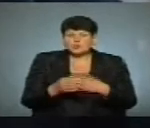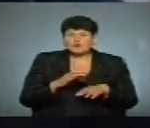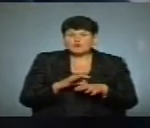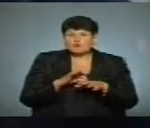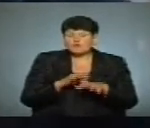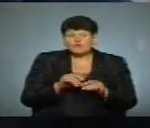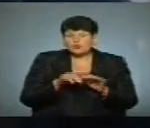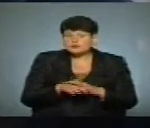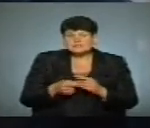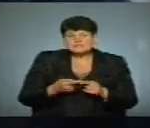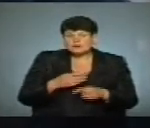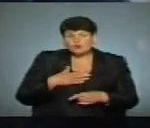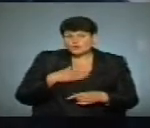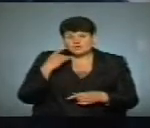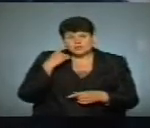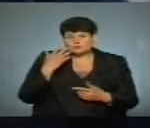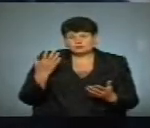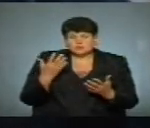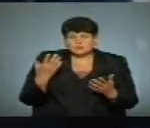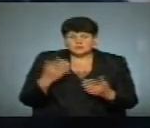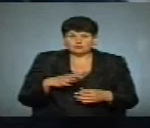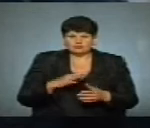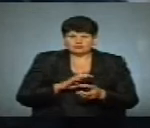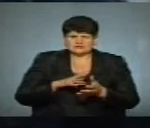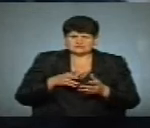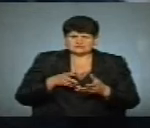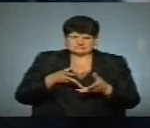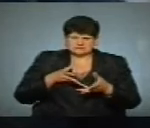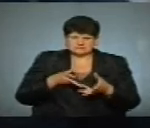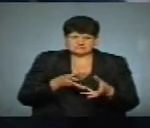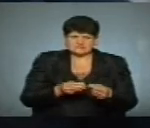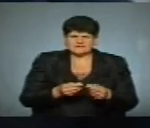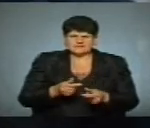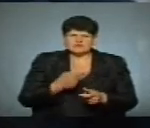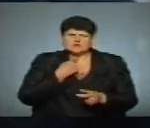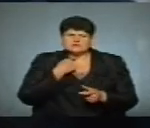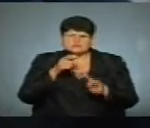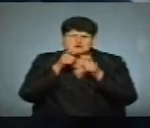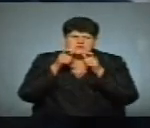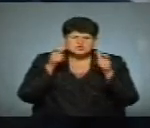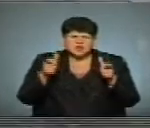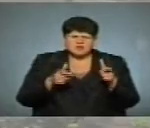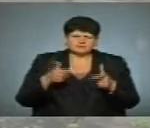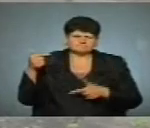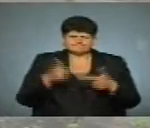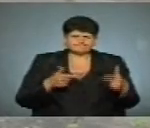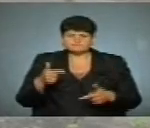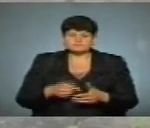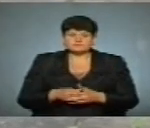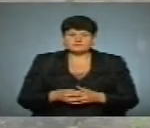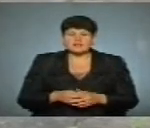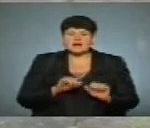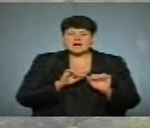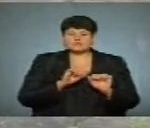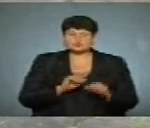провадження, це на мою думку, отже це моя думка, був тиск. Отже, вони голосно кричали, один другого перебивали. Адвокат